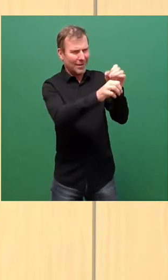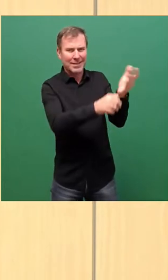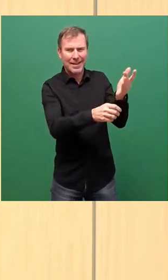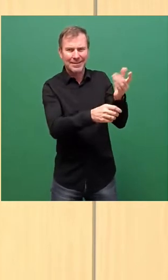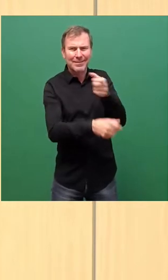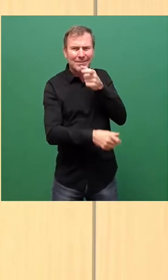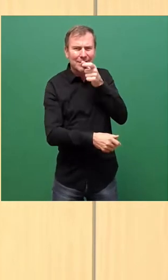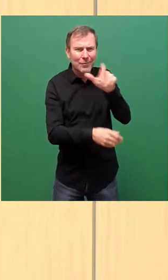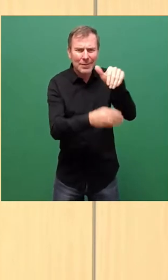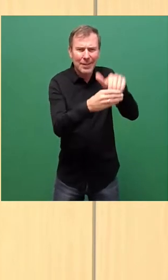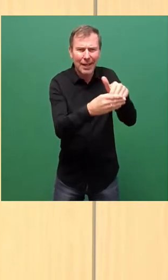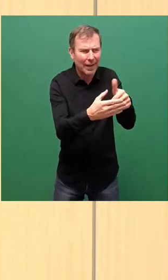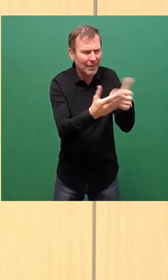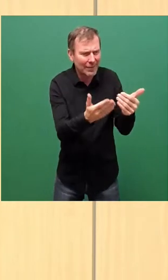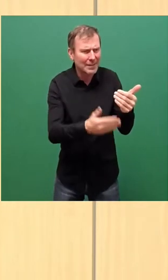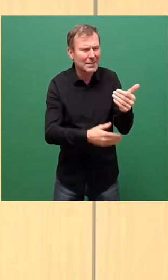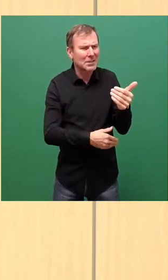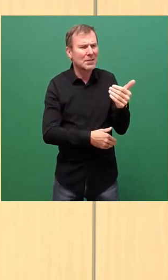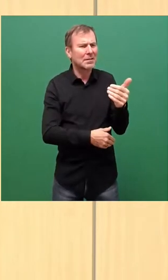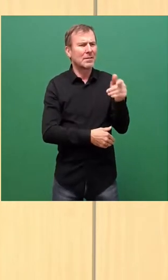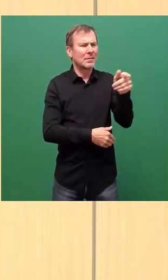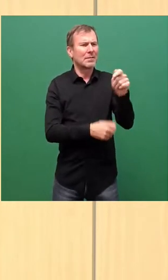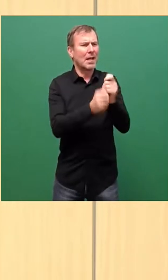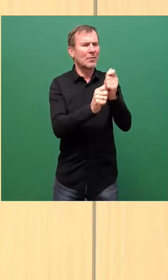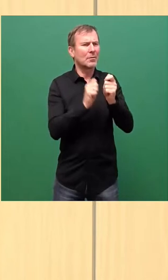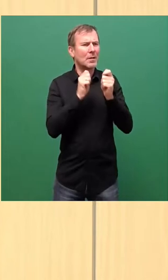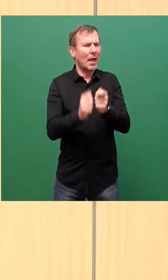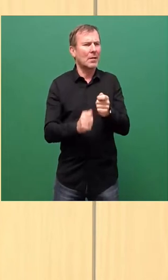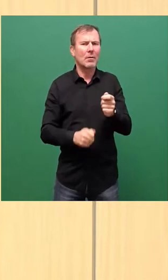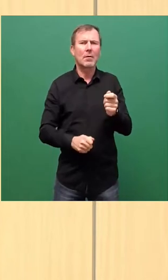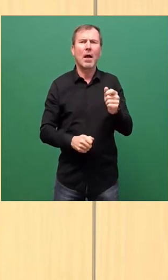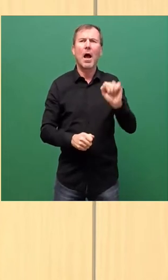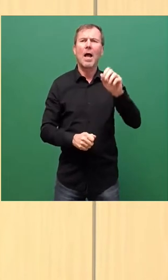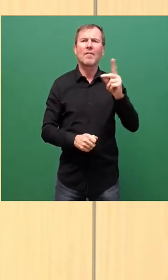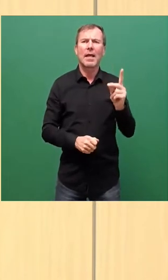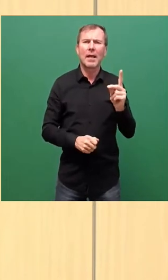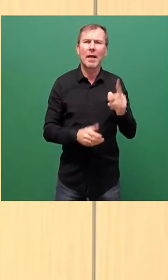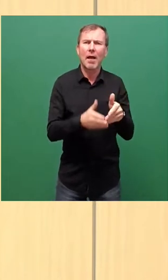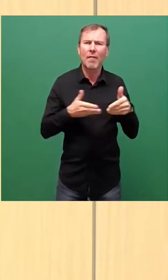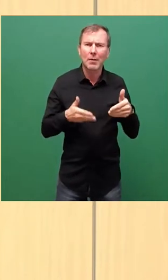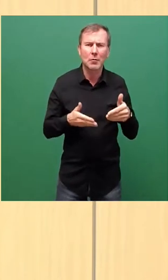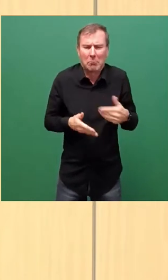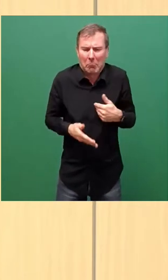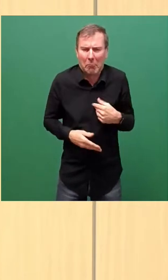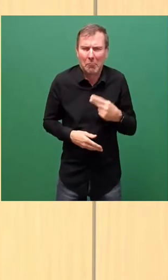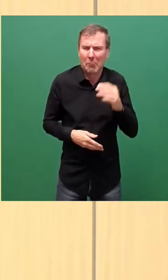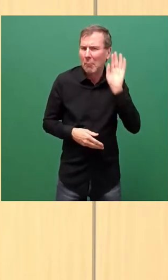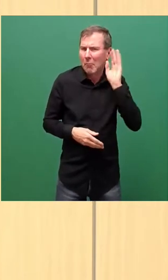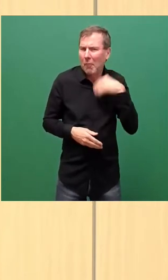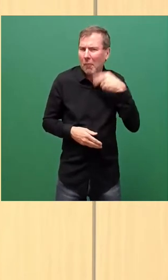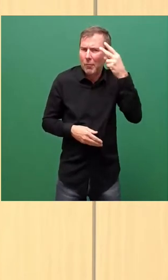das ließ sich jetzt aus dem Änderungsantrag der AfD beim besten Willen nicht schlussfolgern. Also